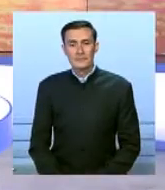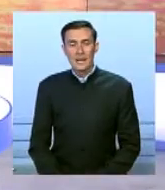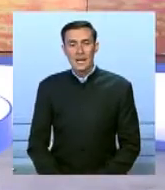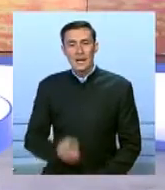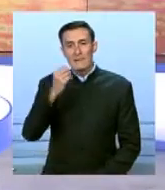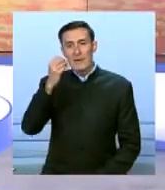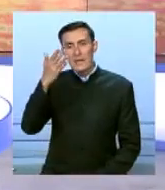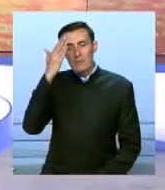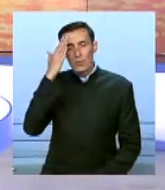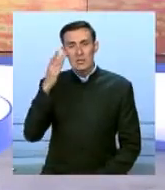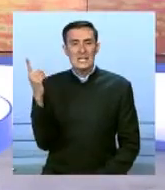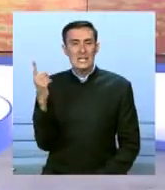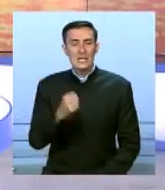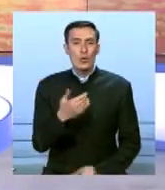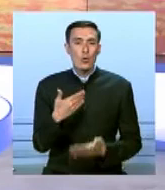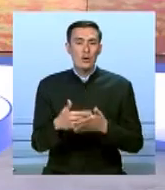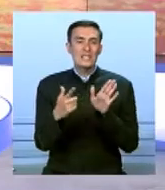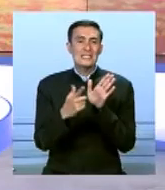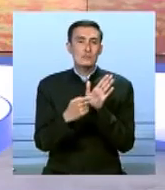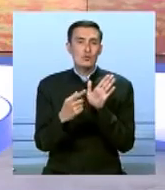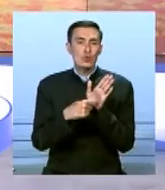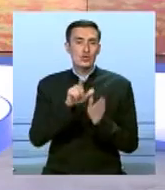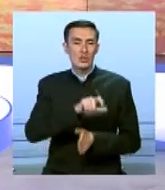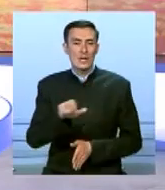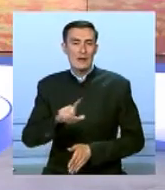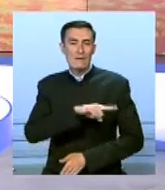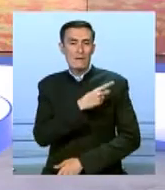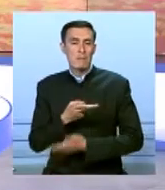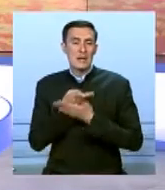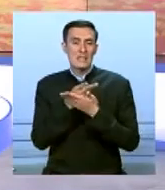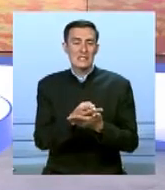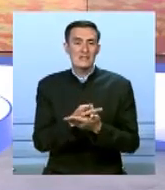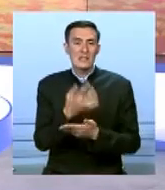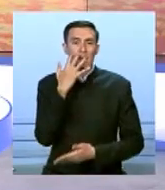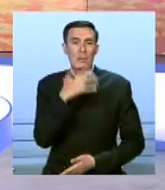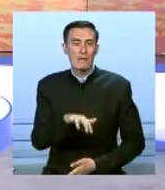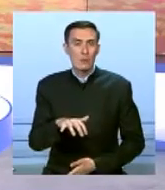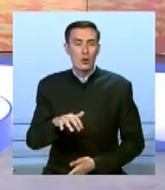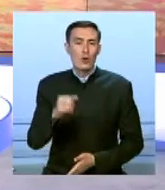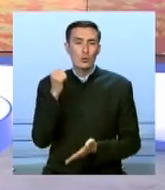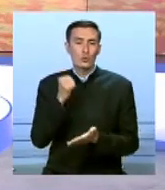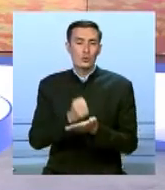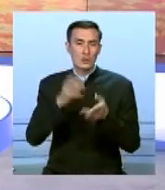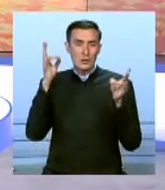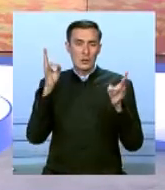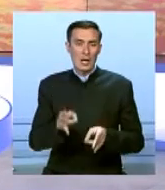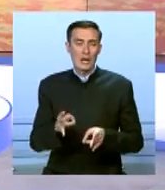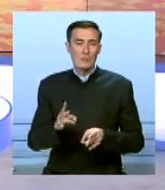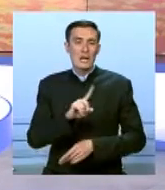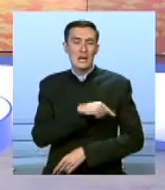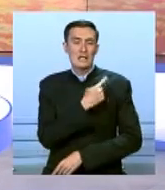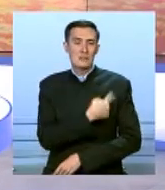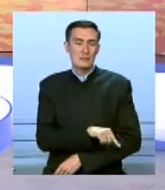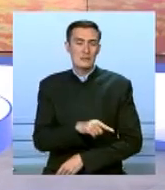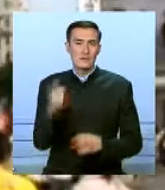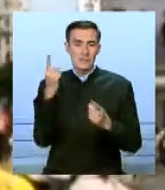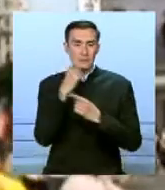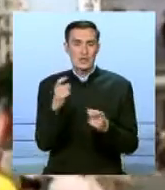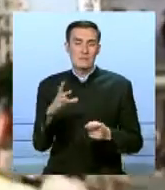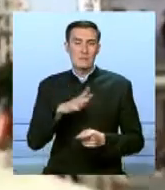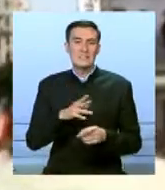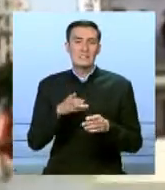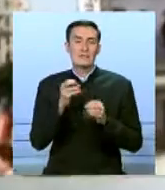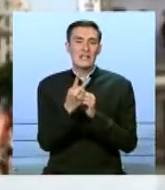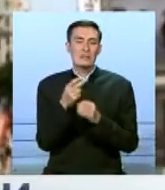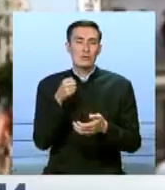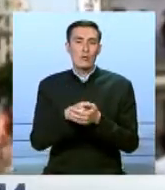Тем временем в Японии за неделю около 700 человек попали в больницы с тепловым ударом. Об этом сообщают экстренные службы страны. Согласно их данным, с